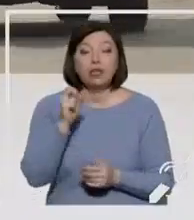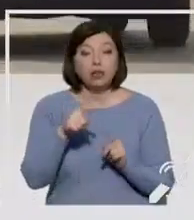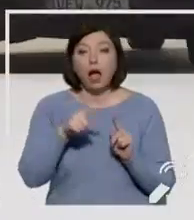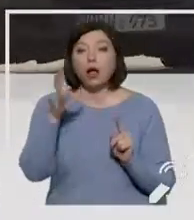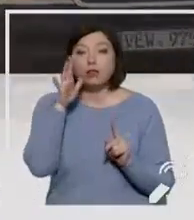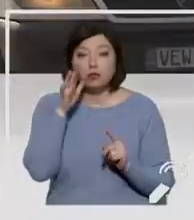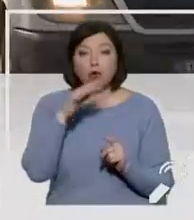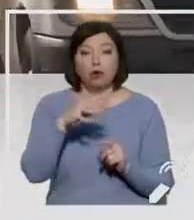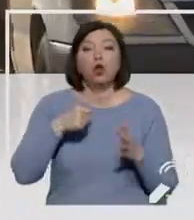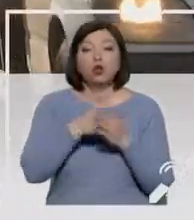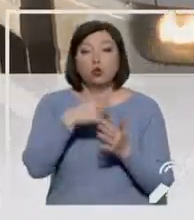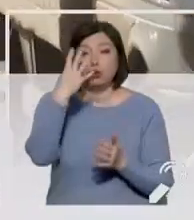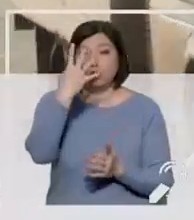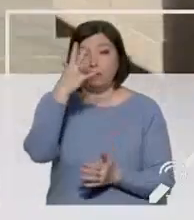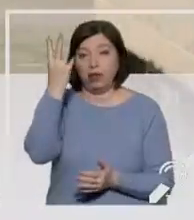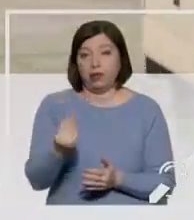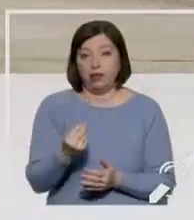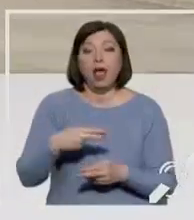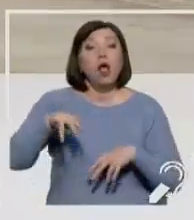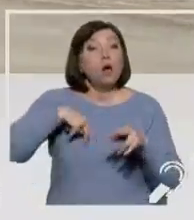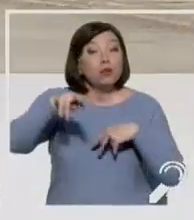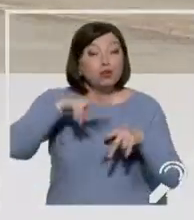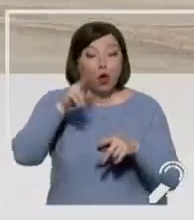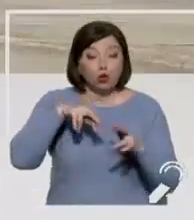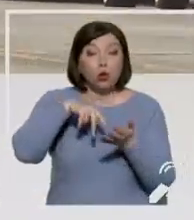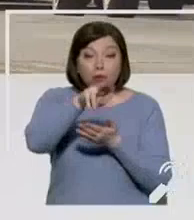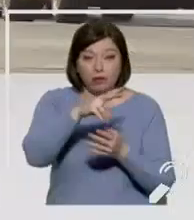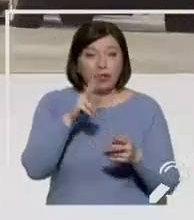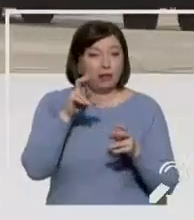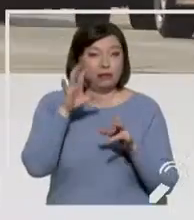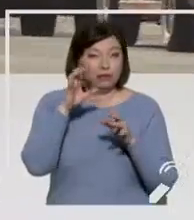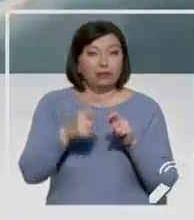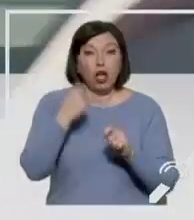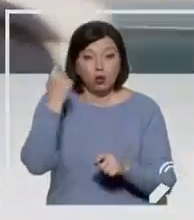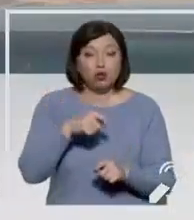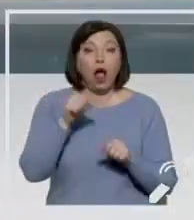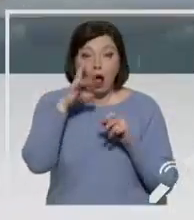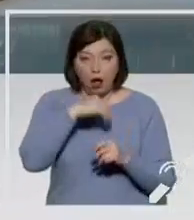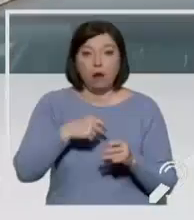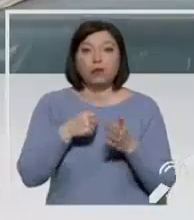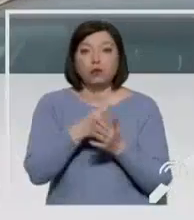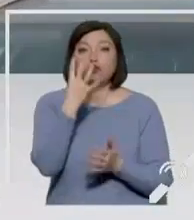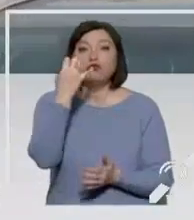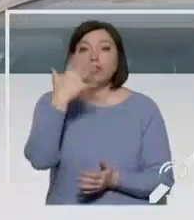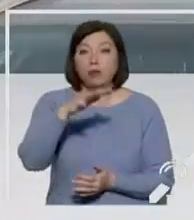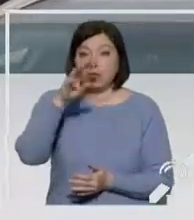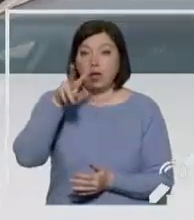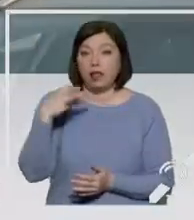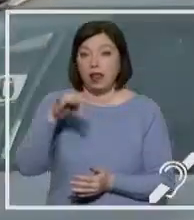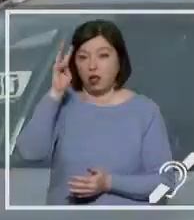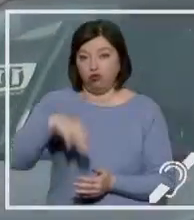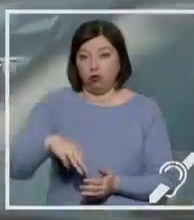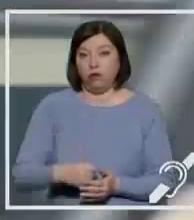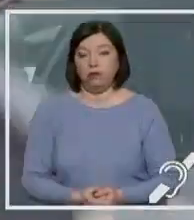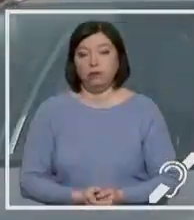un termen de până la 45 de zile pietonii care traversează neregulamentar riscă până la 450 RON